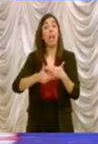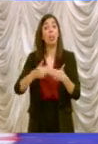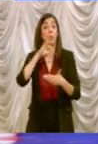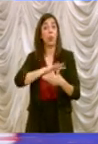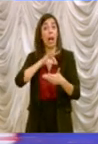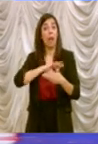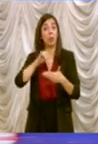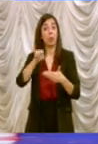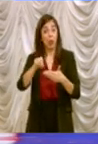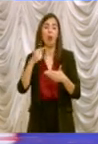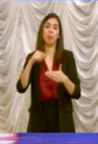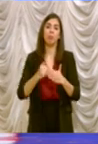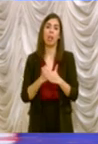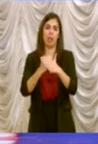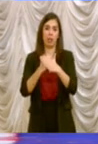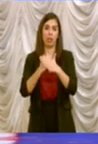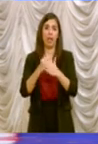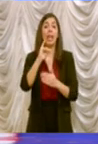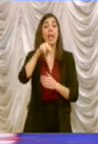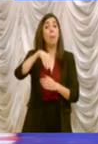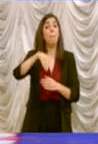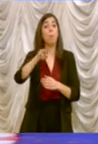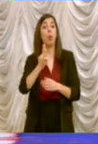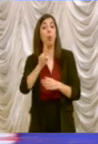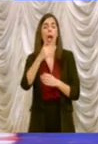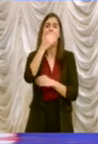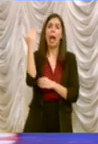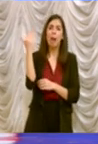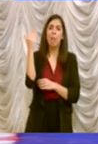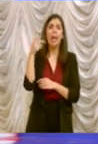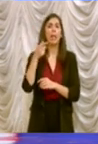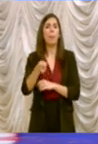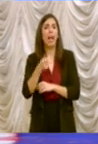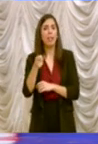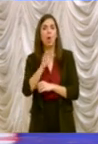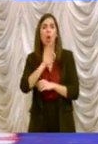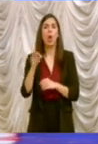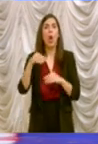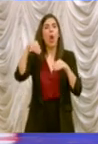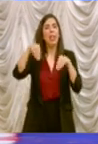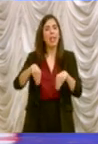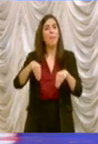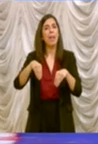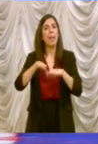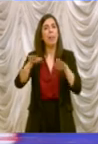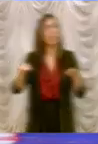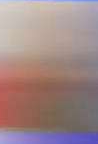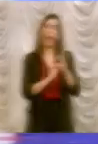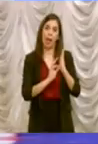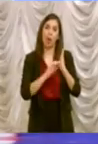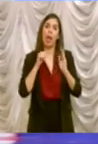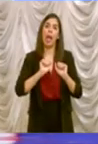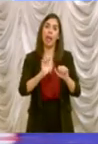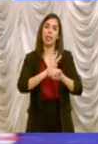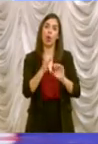alberghi pensioni stabilimenti balneari abbiamo sconti fiscali per ristoranti anche teatri